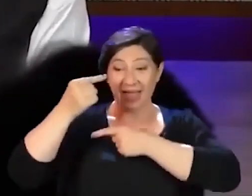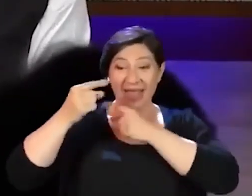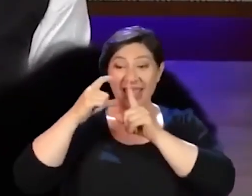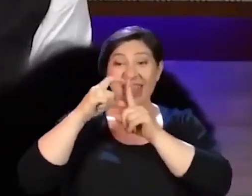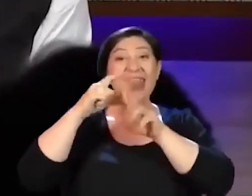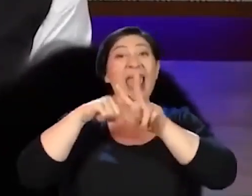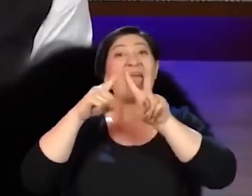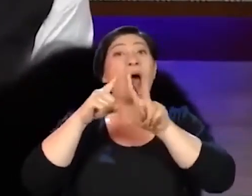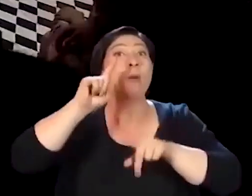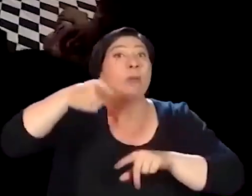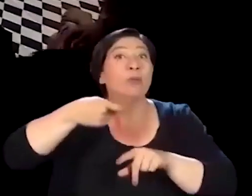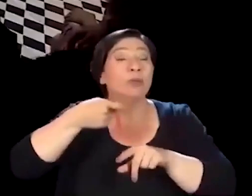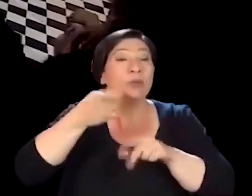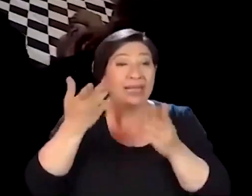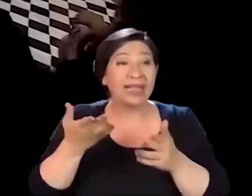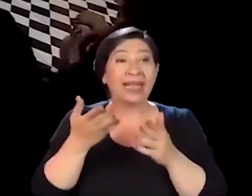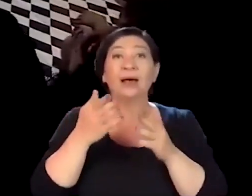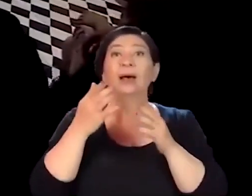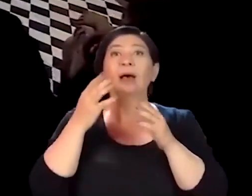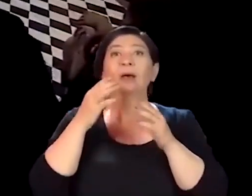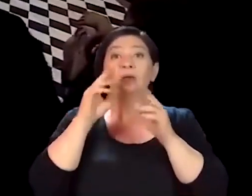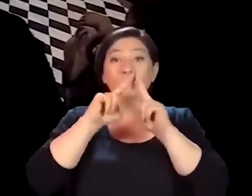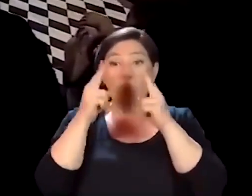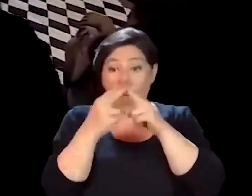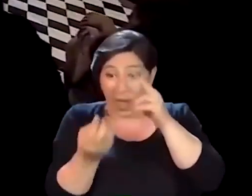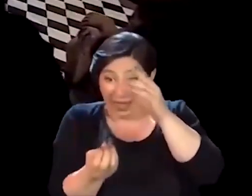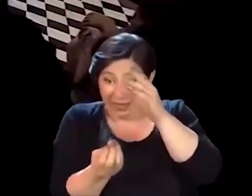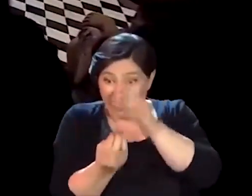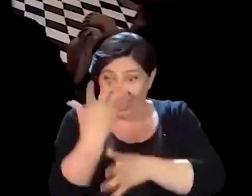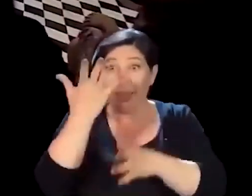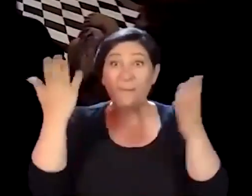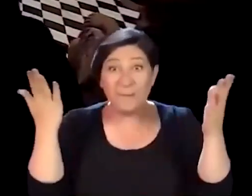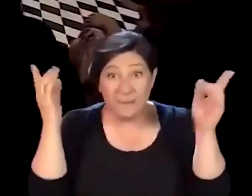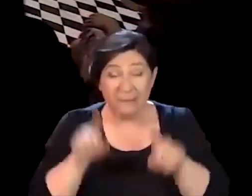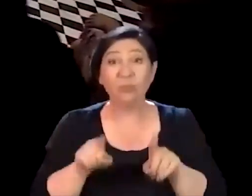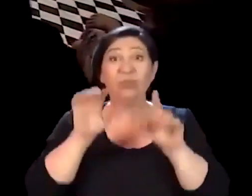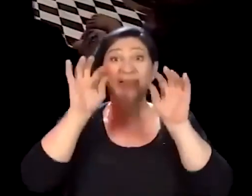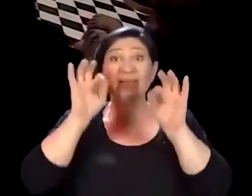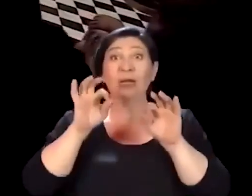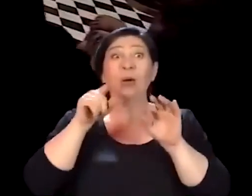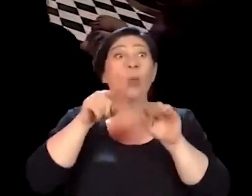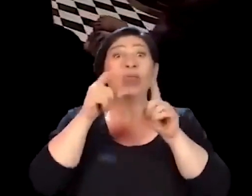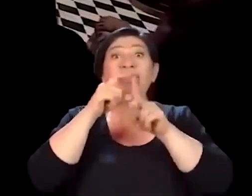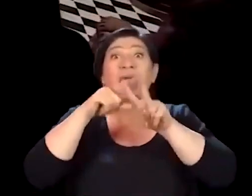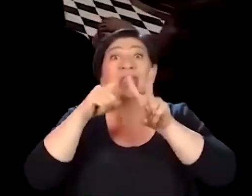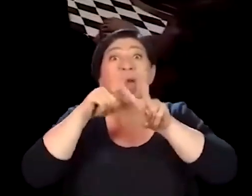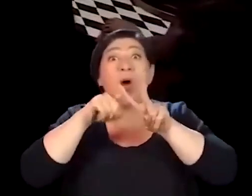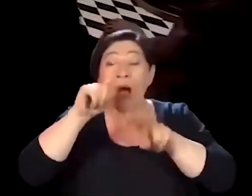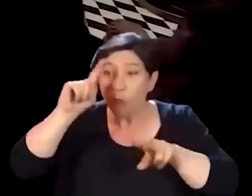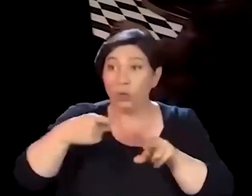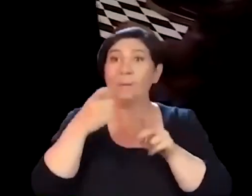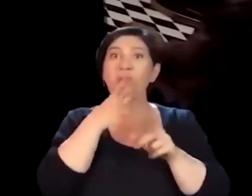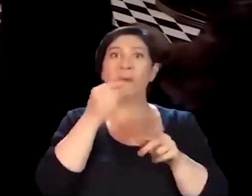ki insanların dünya kurulduğundan beri bekledikleri gen nihayet bilim adamları